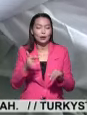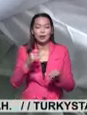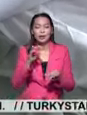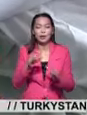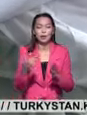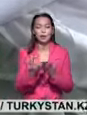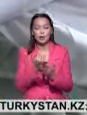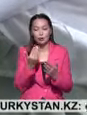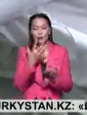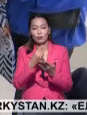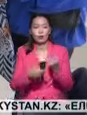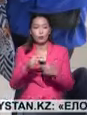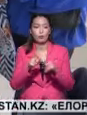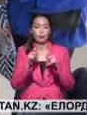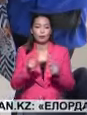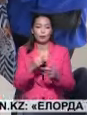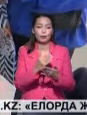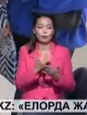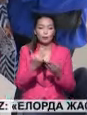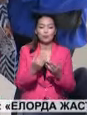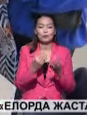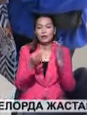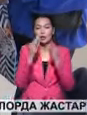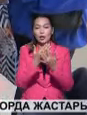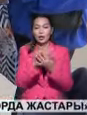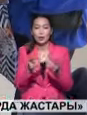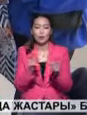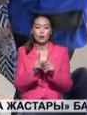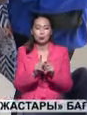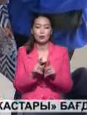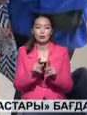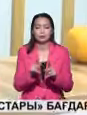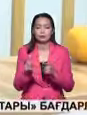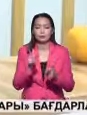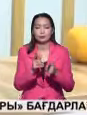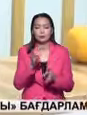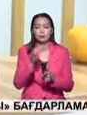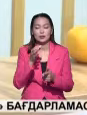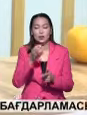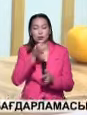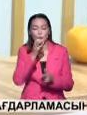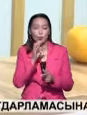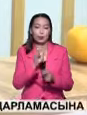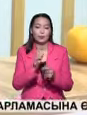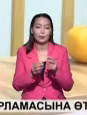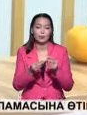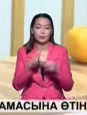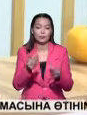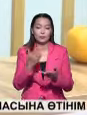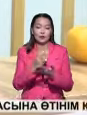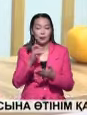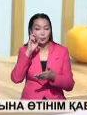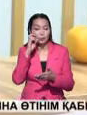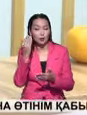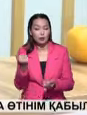өз ісін бастаған. Қазір жемістерден табиғи шырындар, түрлі іске басарлар дайындайды. Ең бірінші мына мемлекет тарапынан қолдау